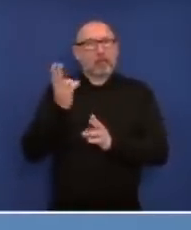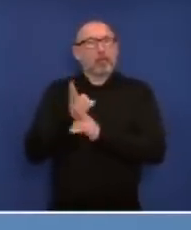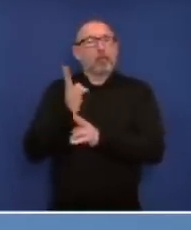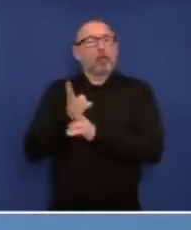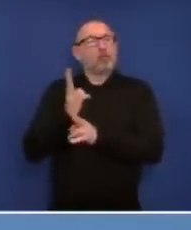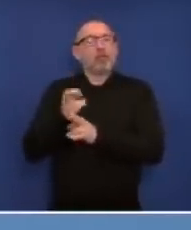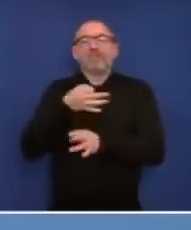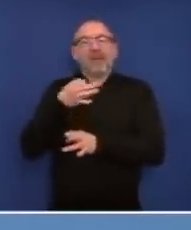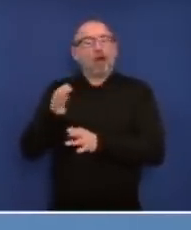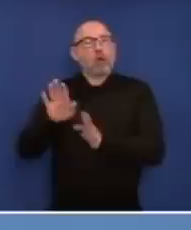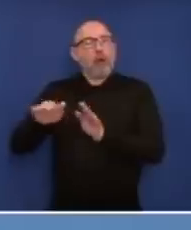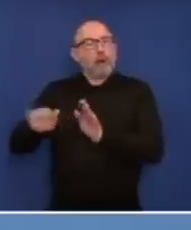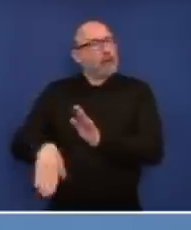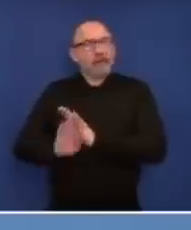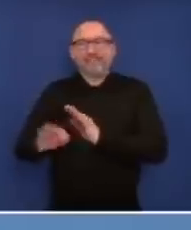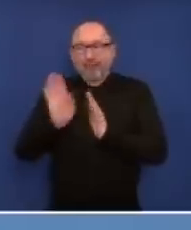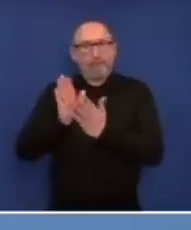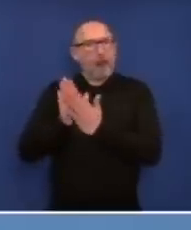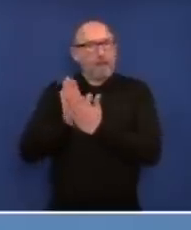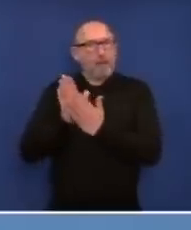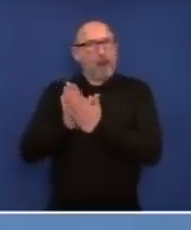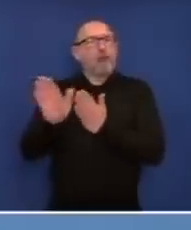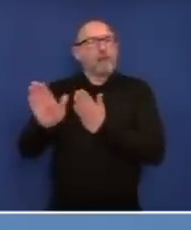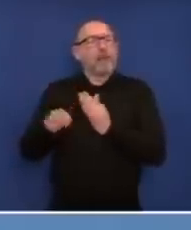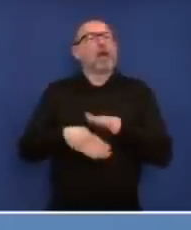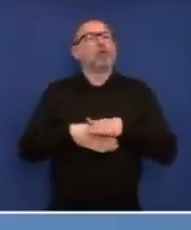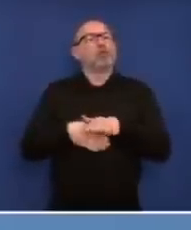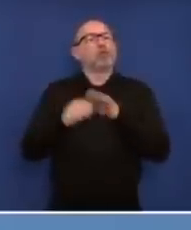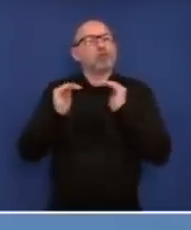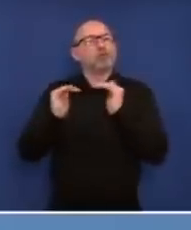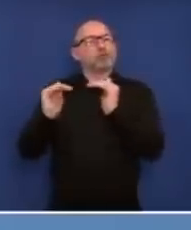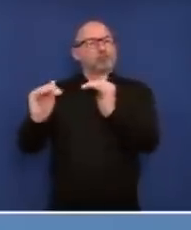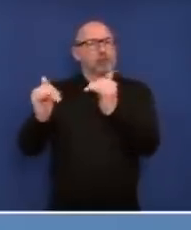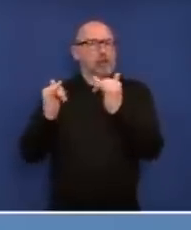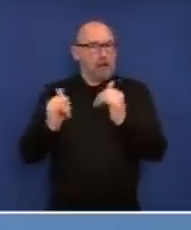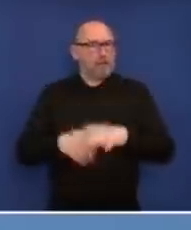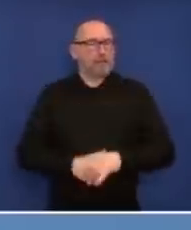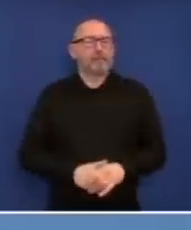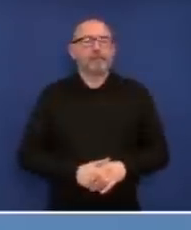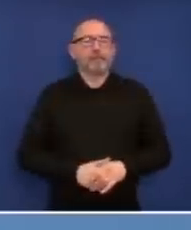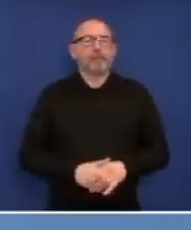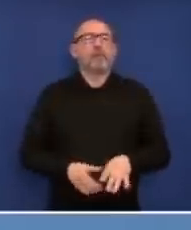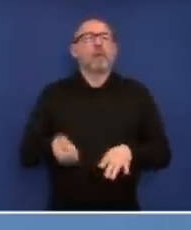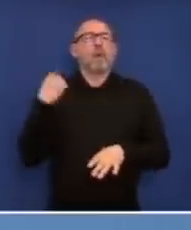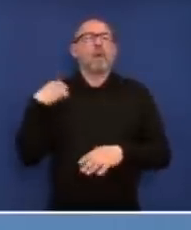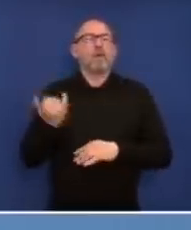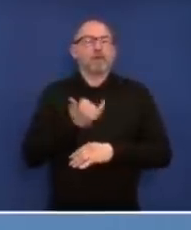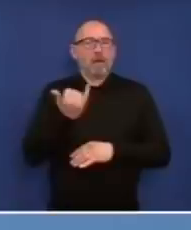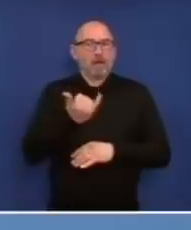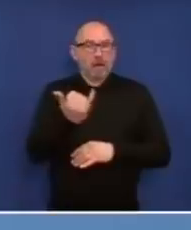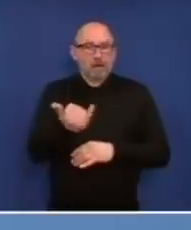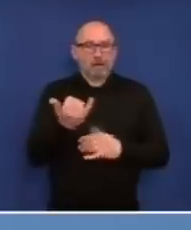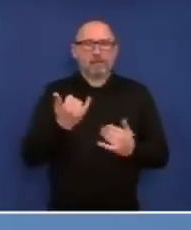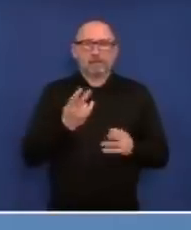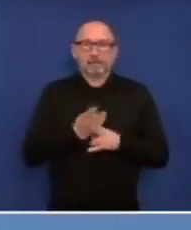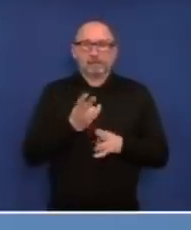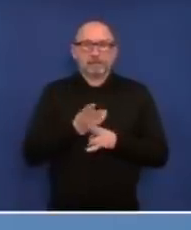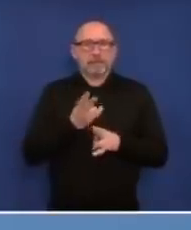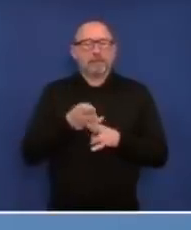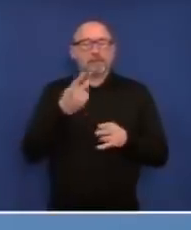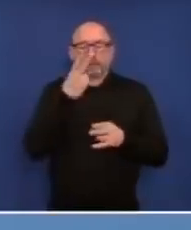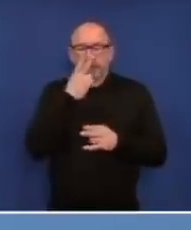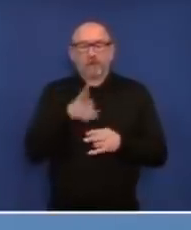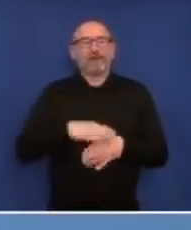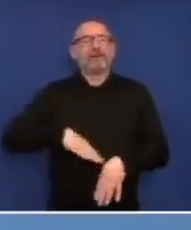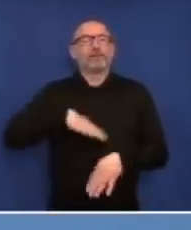Frage gestellt wird. Und deswegen haben wir uns auch in den vergangenen Jahren bereits mit den Strukturen